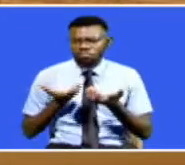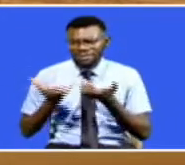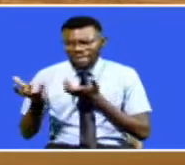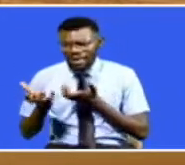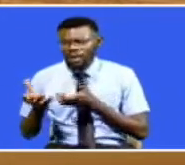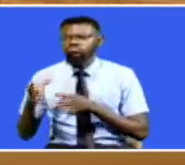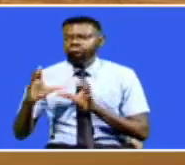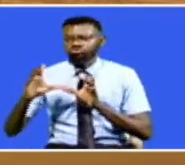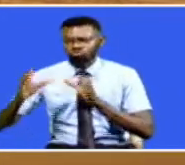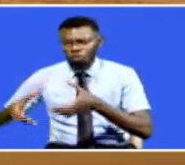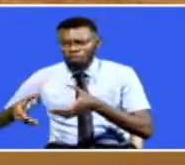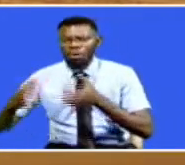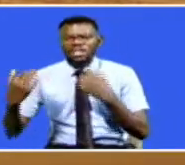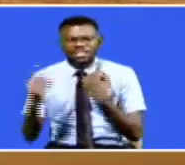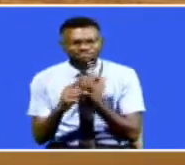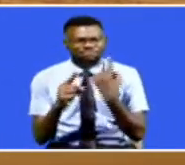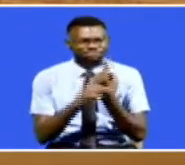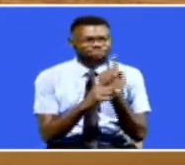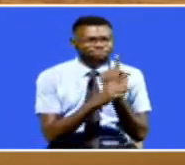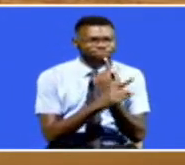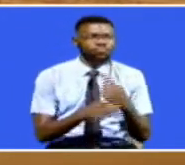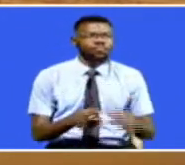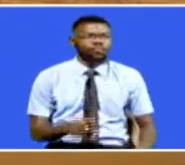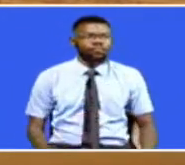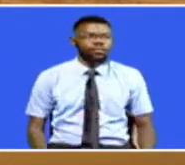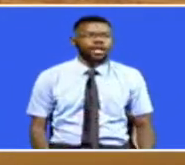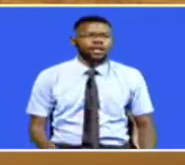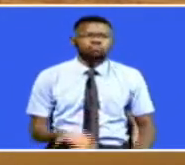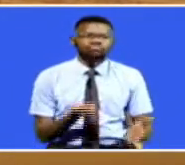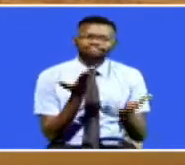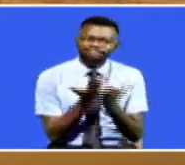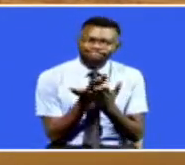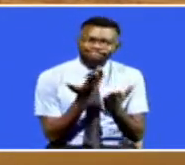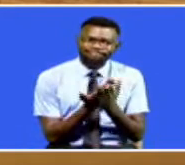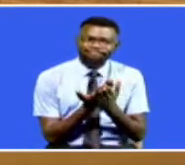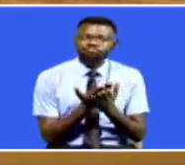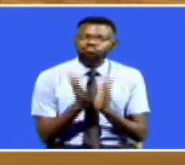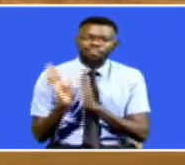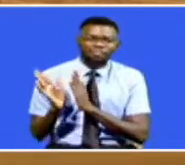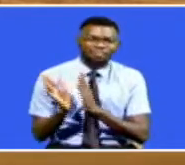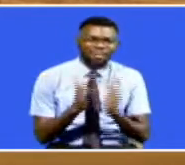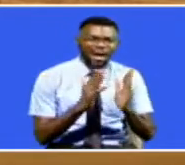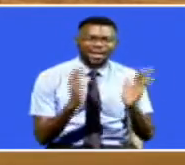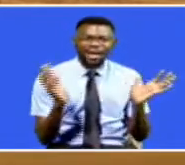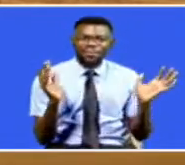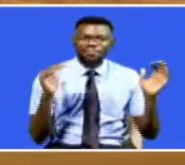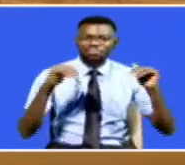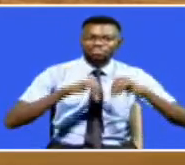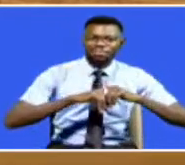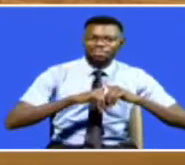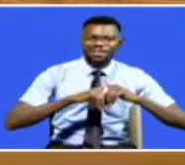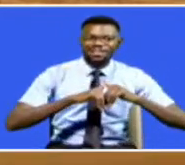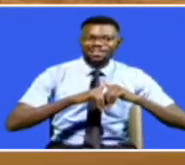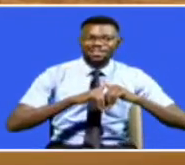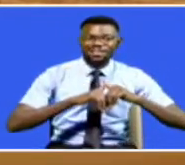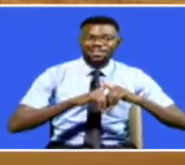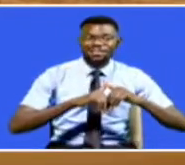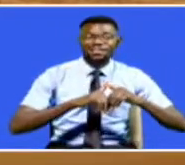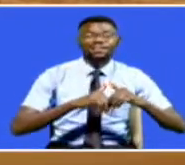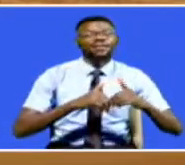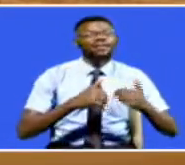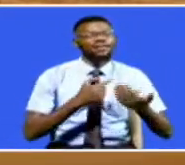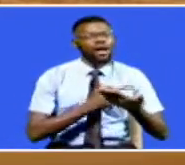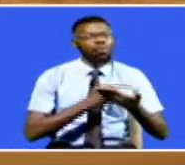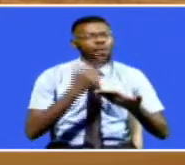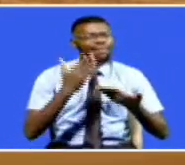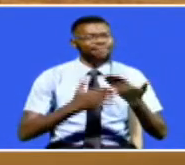mbalimbali zinazosaidia kuimarisha nchi zimeomba kujumuika pamoja kwa onyesho litakalofanyika mwishoni mwa wiki hii,